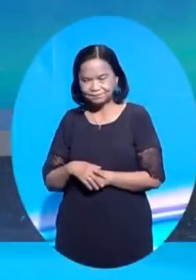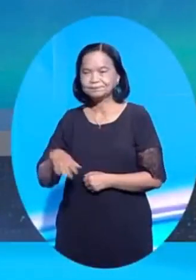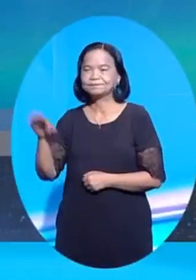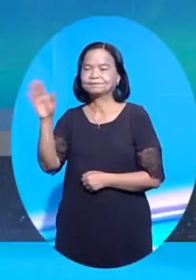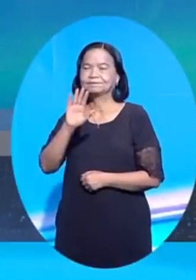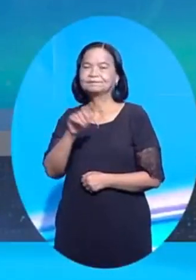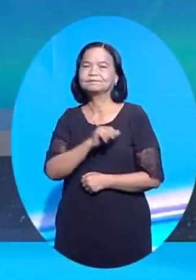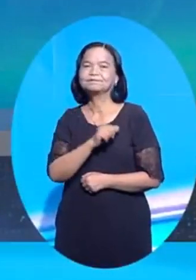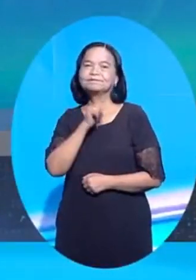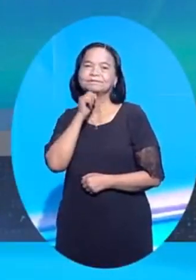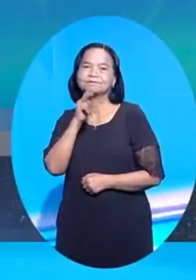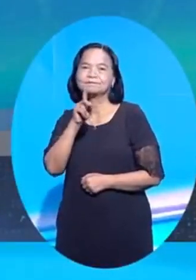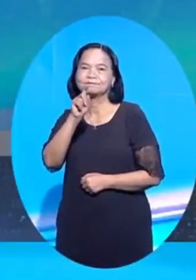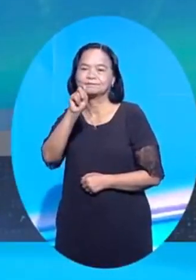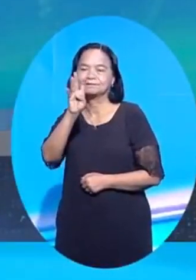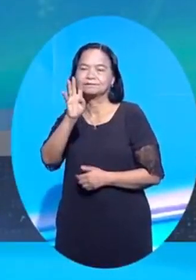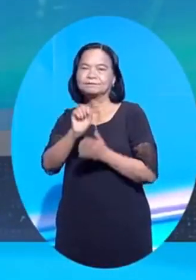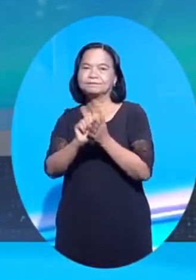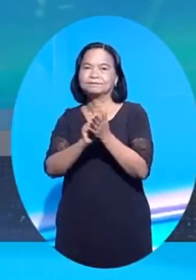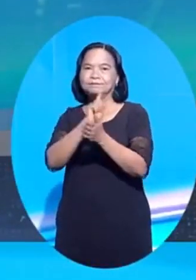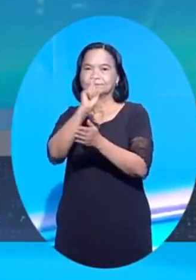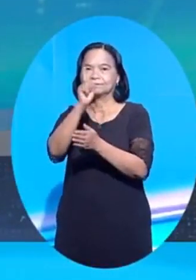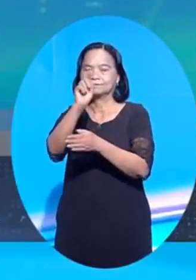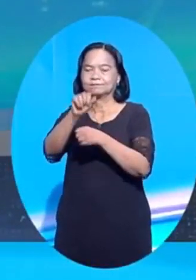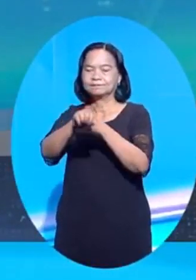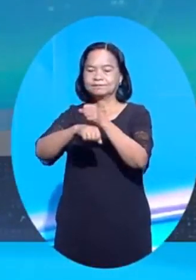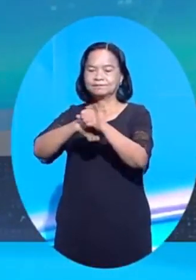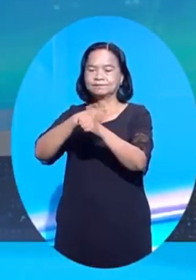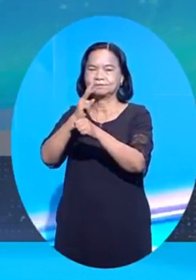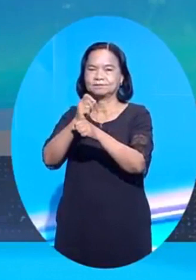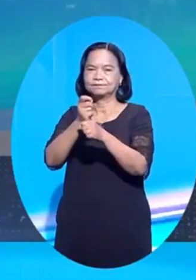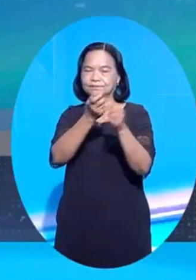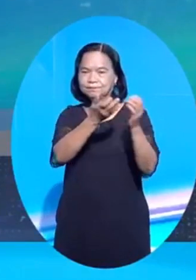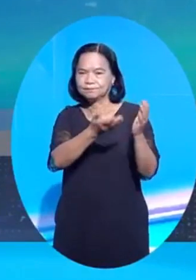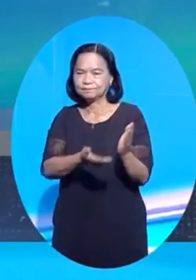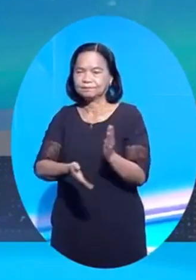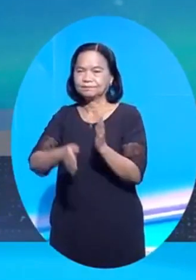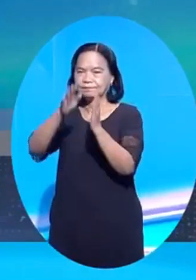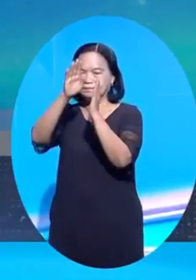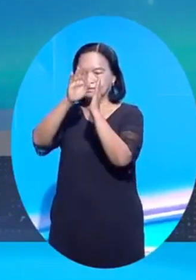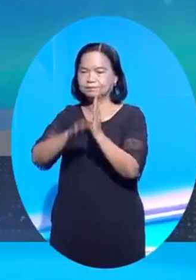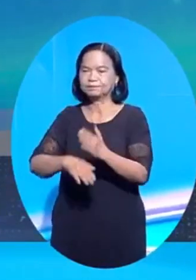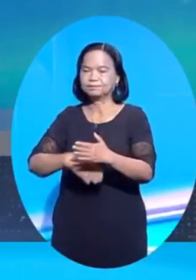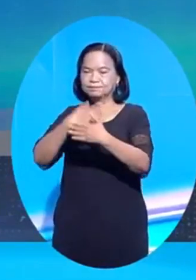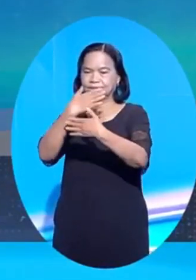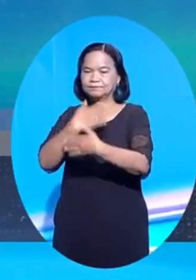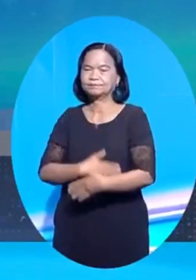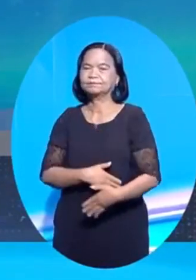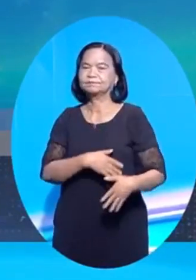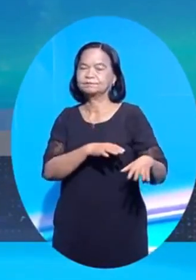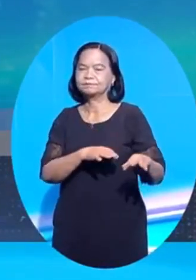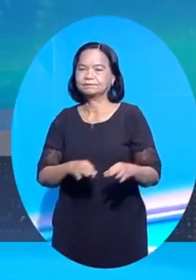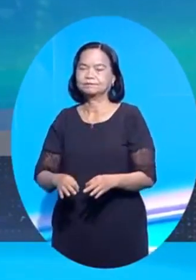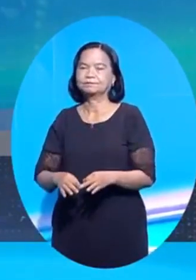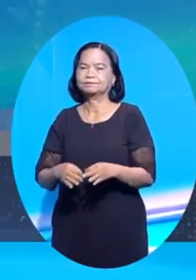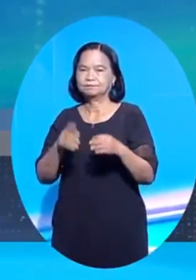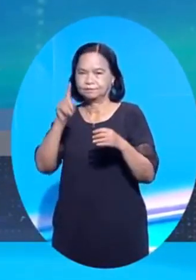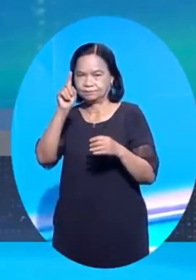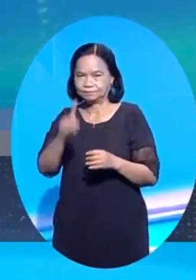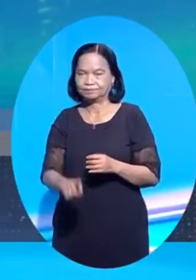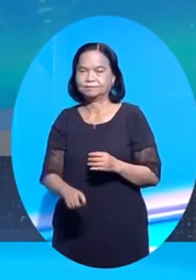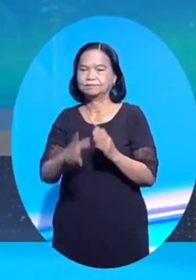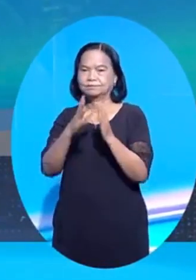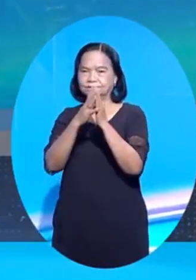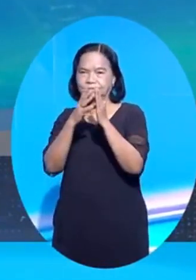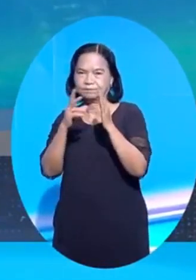cho quý vị hôm nay thứ Hai ngày 14 tháng 11 năm 2022. Mời quý vị theo dõi bản tin buổi trưa của Đài Truyền hình Thành phố Hồ Chí Minh. Bản tin hôm nay sẽ có những